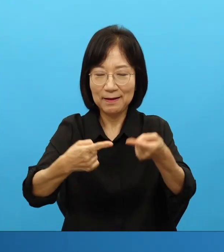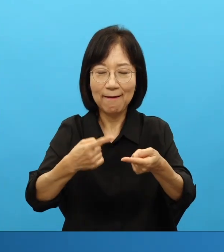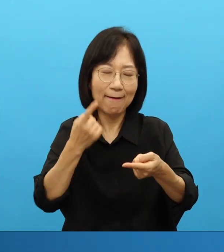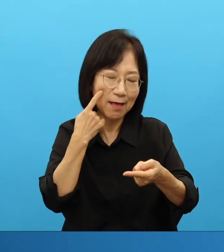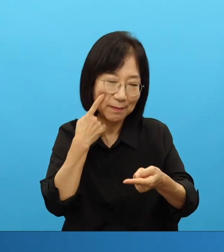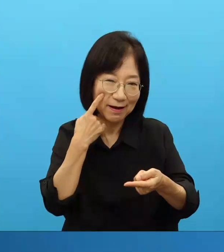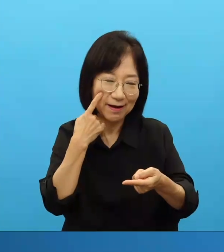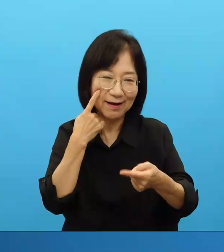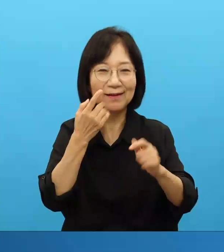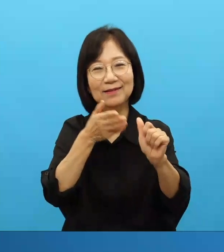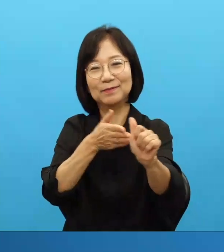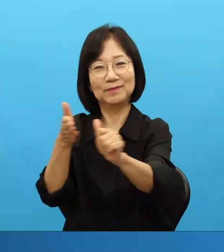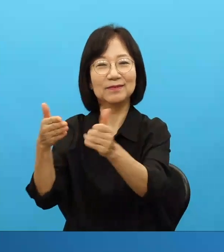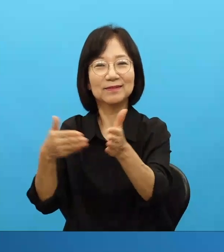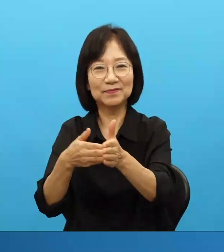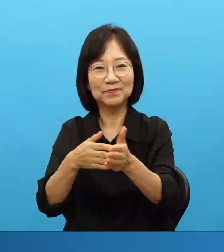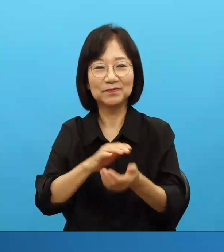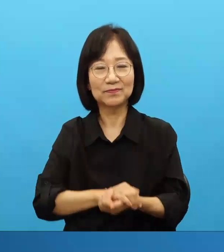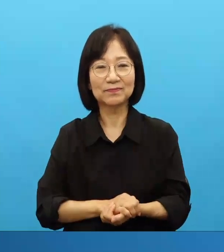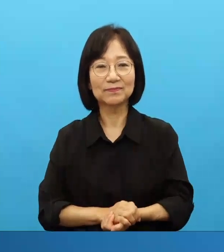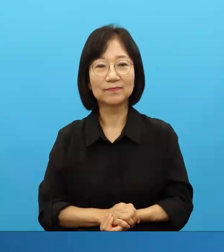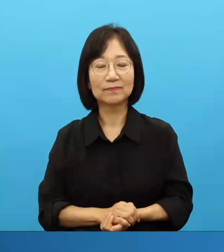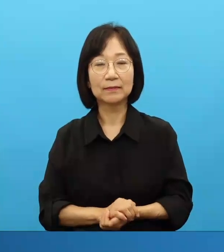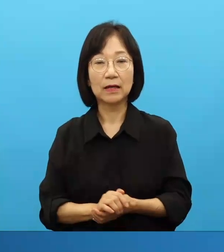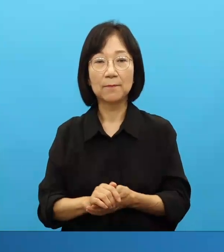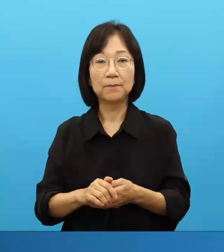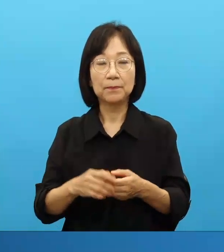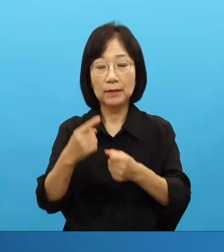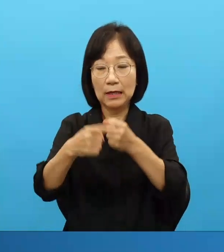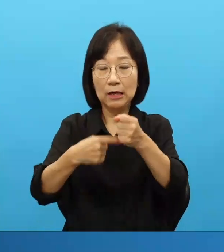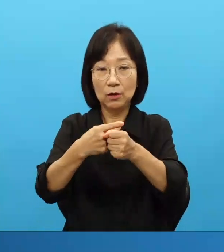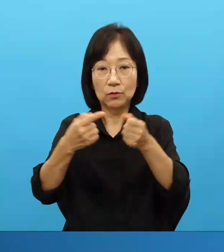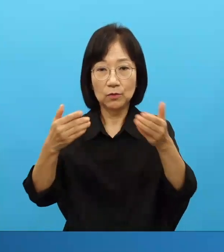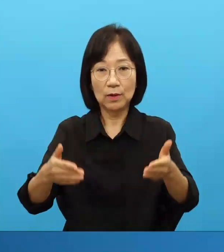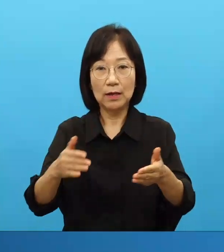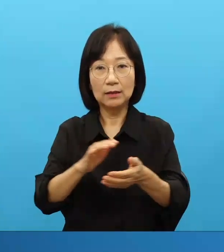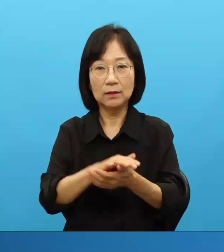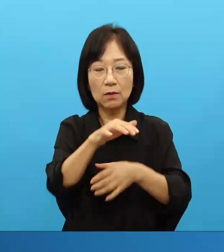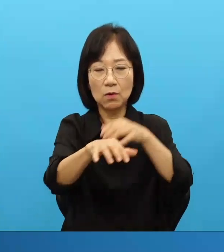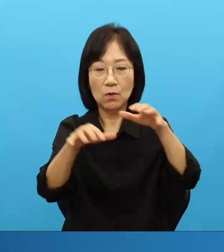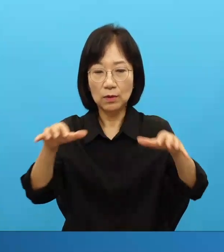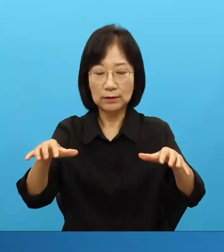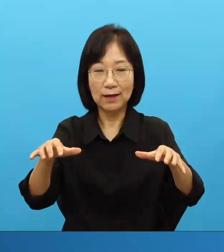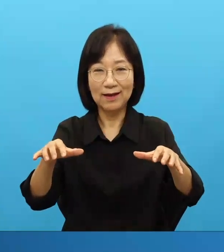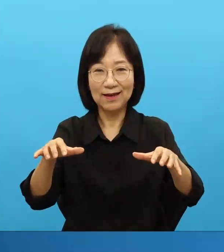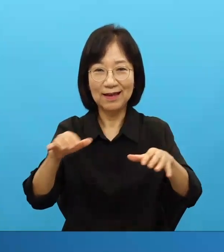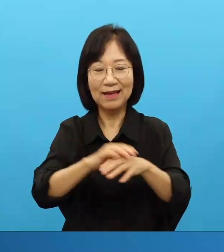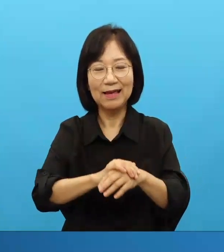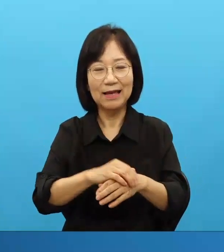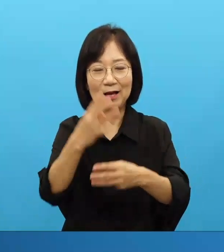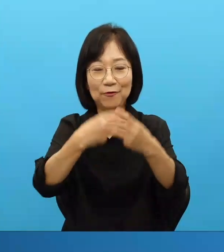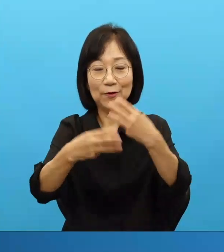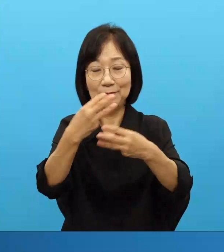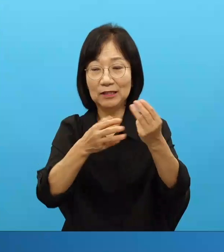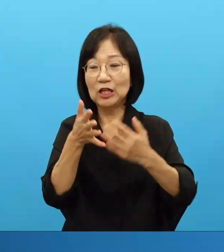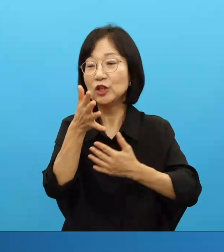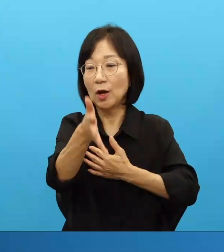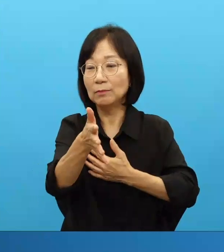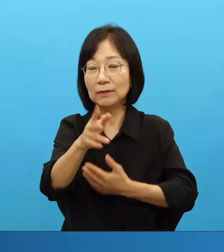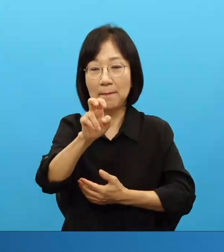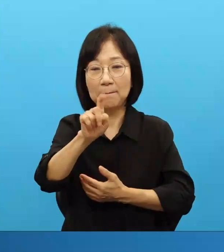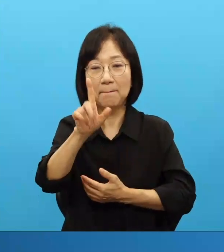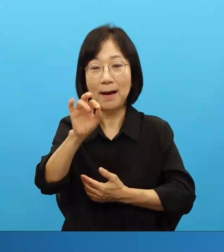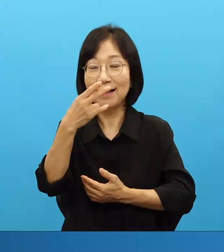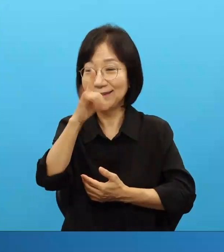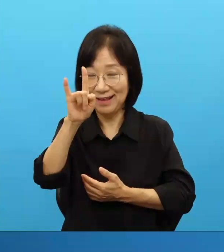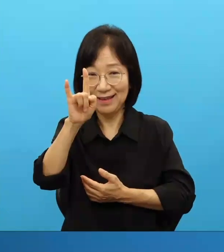이번 대회는 지난 1년간 237 나라 곳곳에 세워진 렘넌트 망대들이 각 전문 분야와 언약의